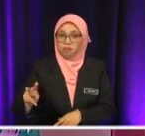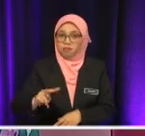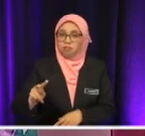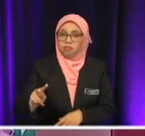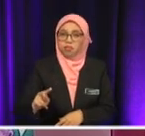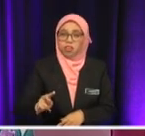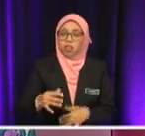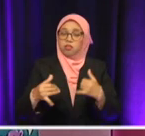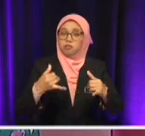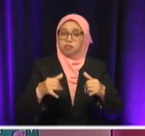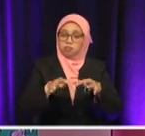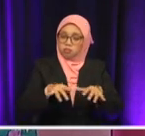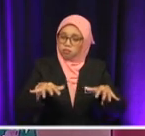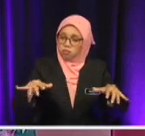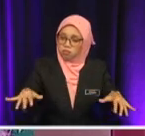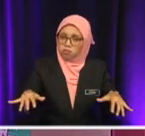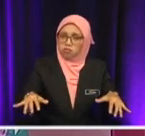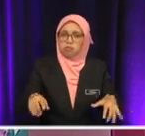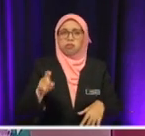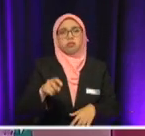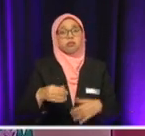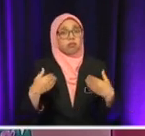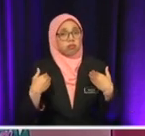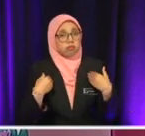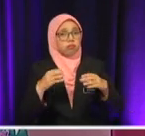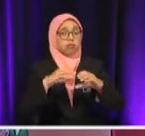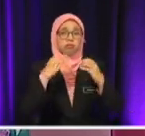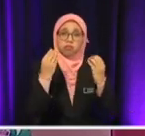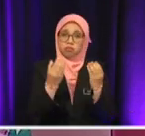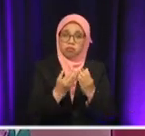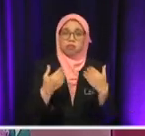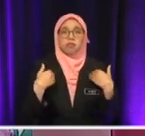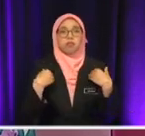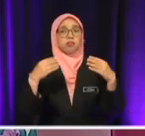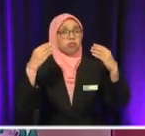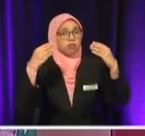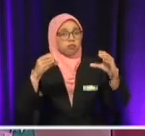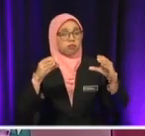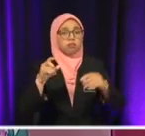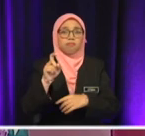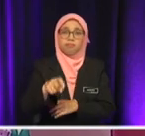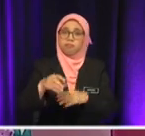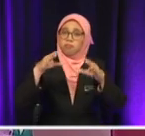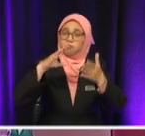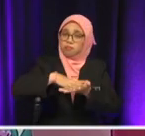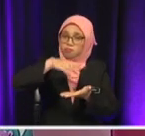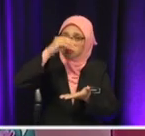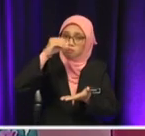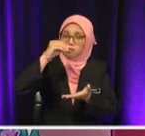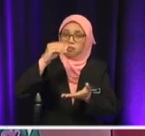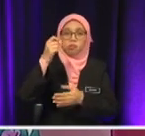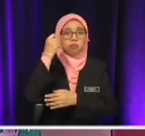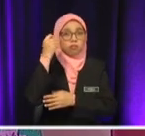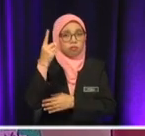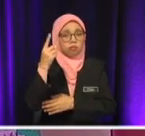piano, kena ada kelasnya yang tersendiri, kena ada cikgunya yang sendiri, kena belajar, kena memahami dan juga